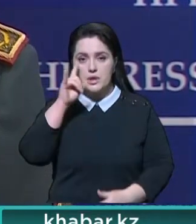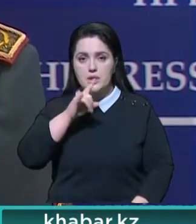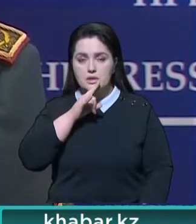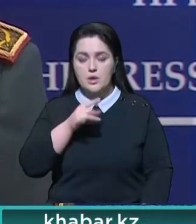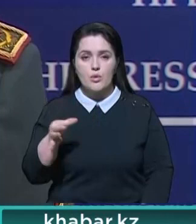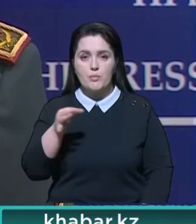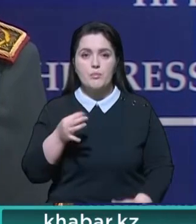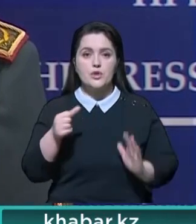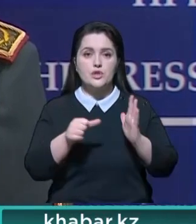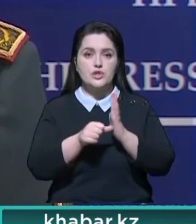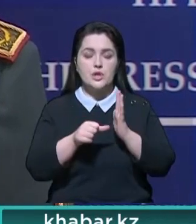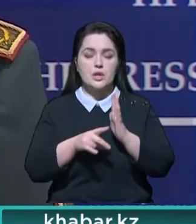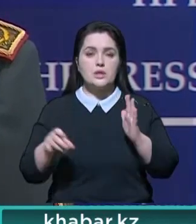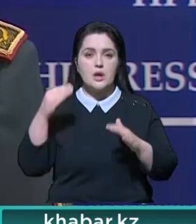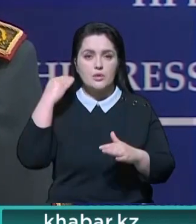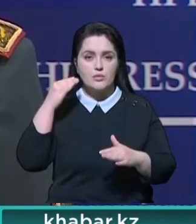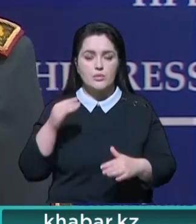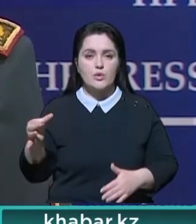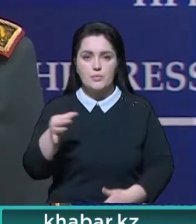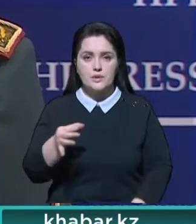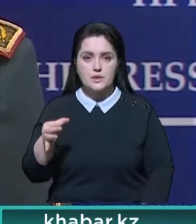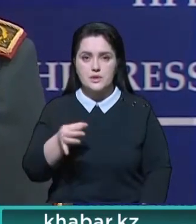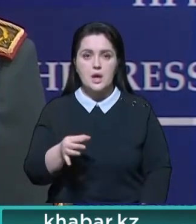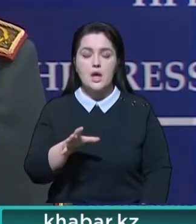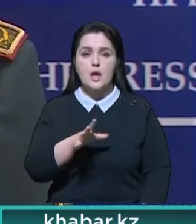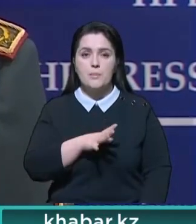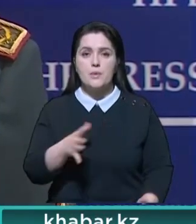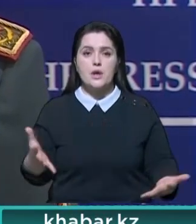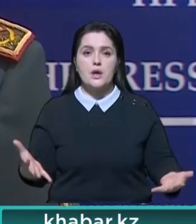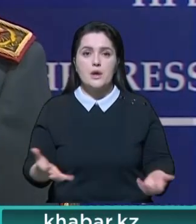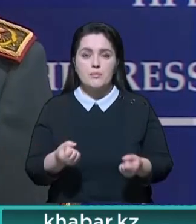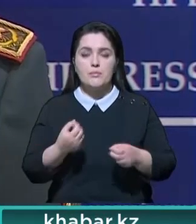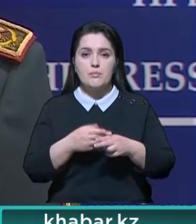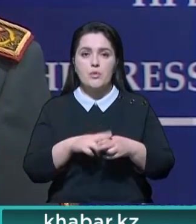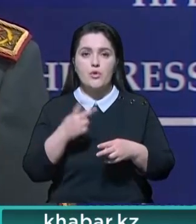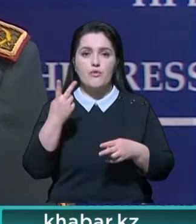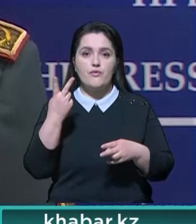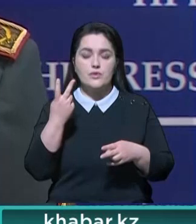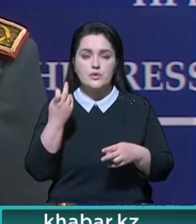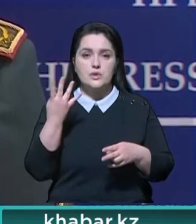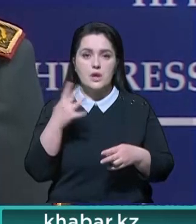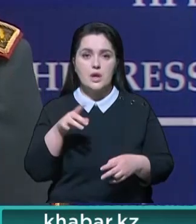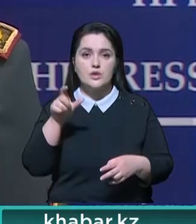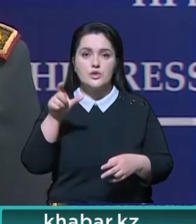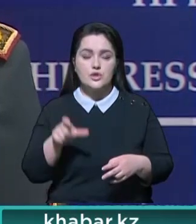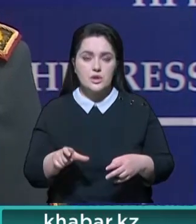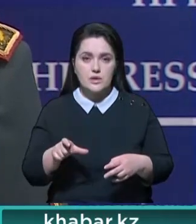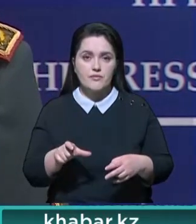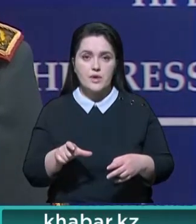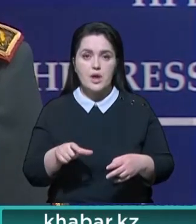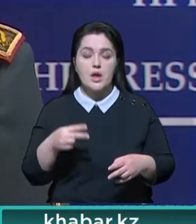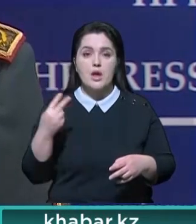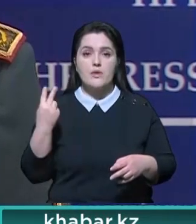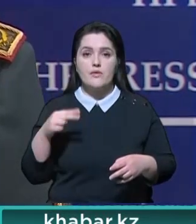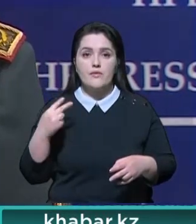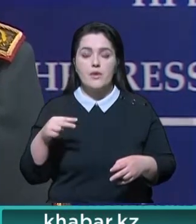области и 6 на территории актюбинской области. Было эвакуировано более 240 человек. 20 с